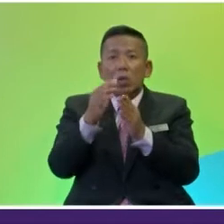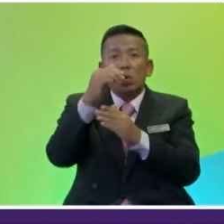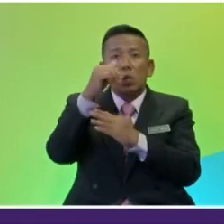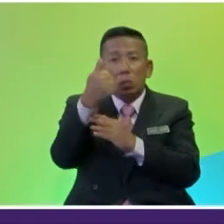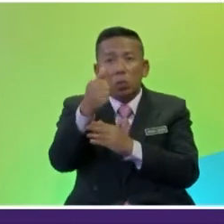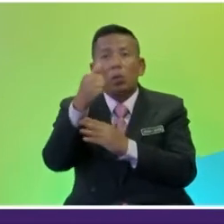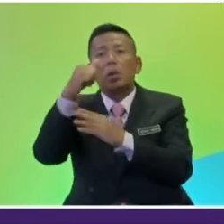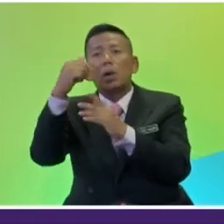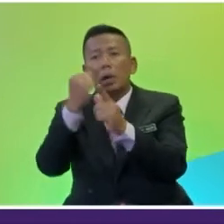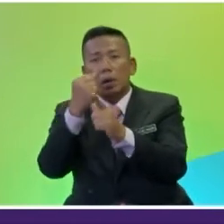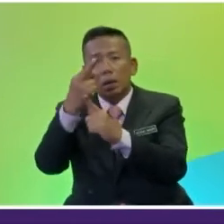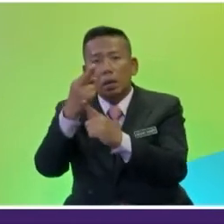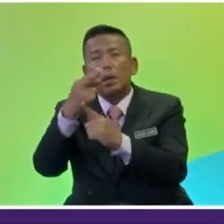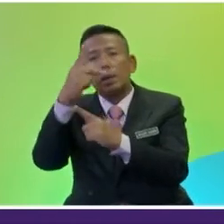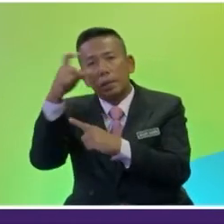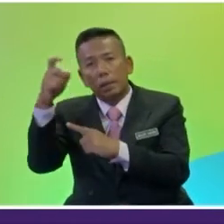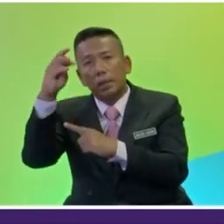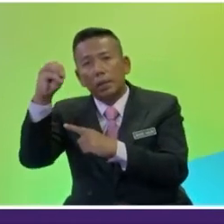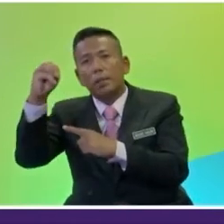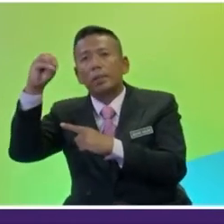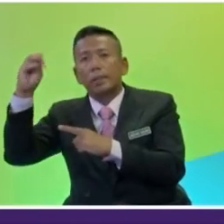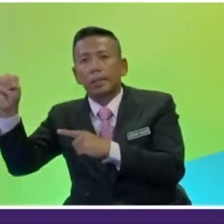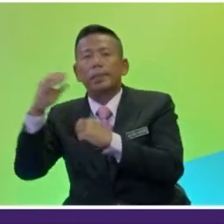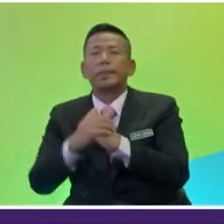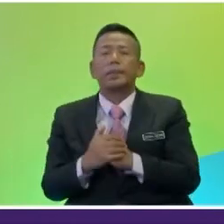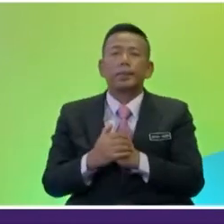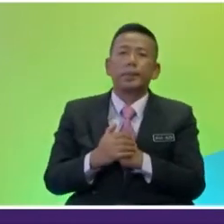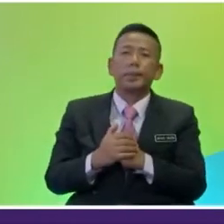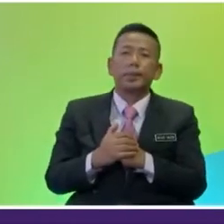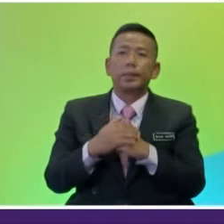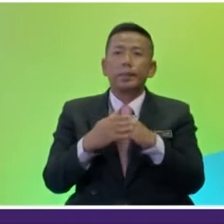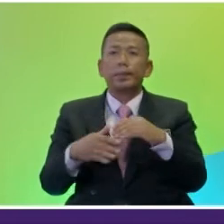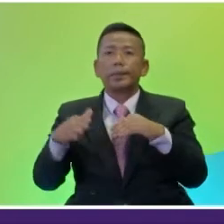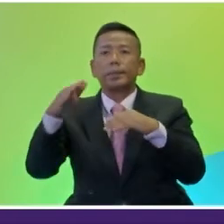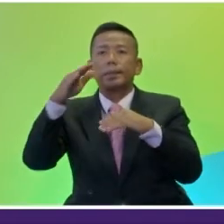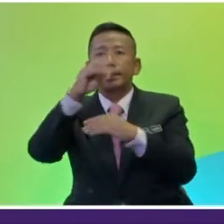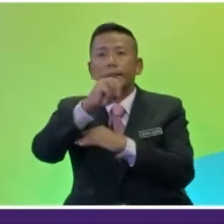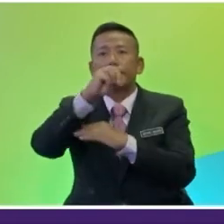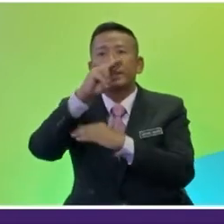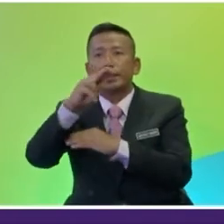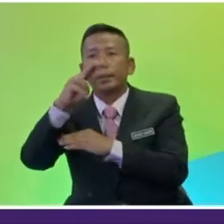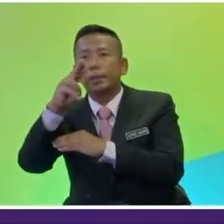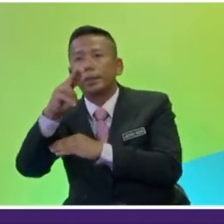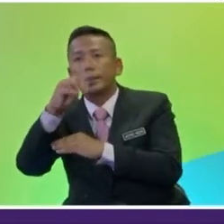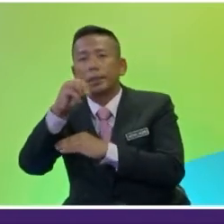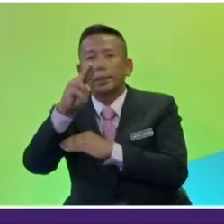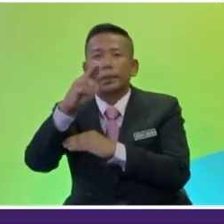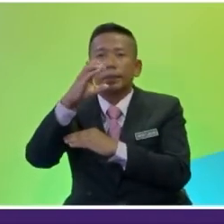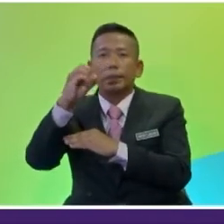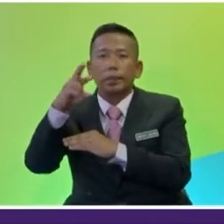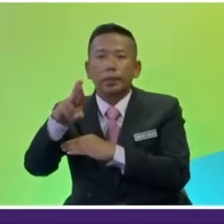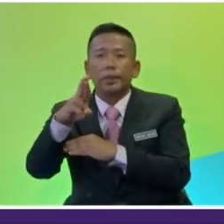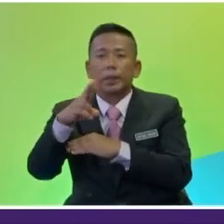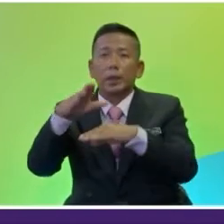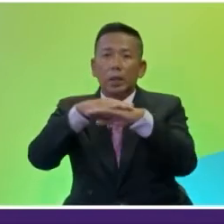mikrometer dan newco yang kita nampak di atas roti itu dinamakan Yuko di sebenarnya mikro mikroorganisme